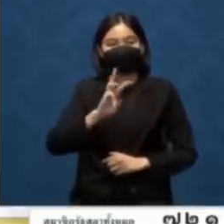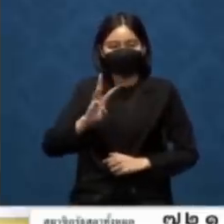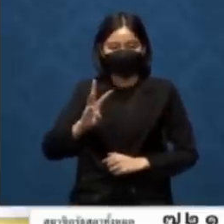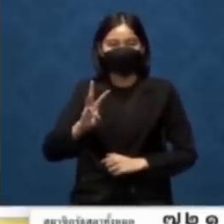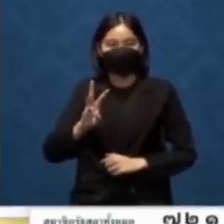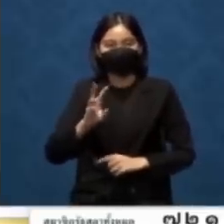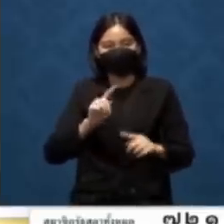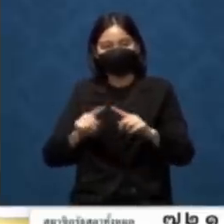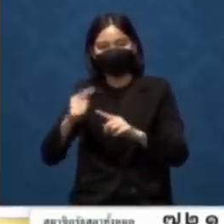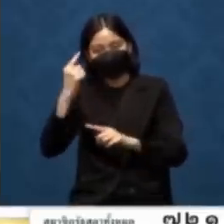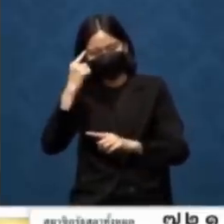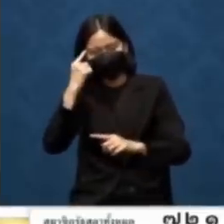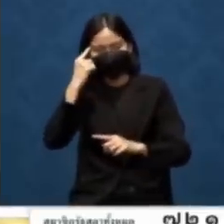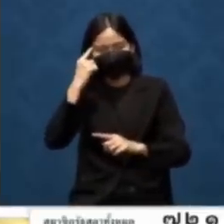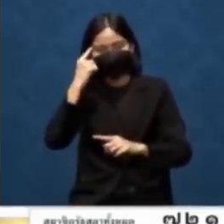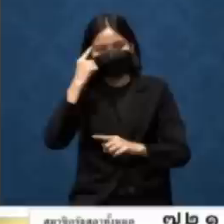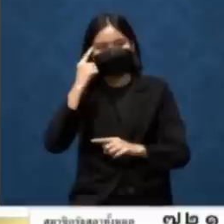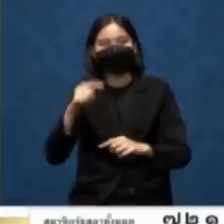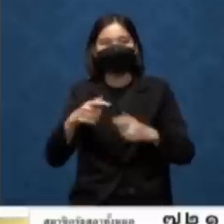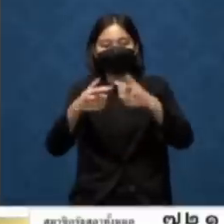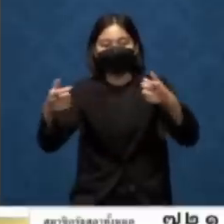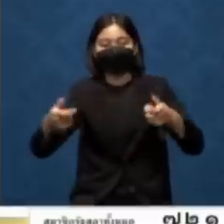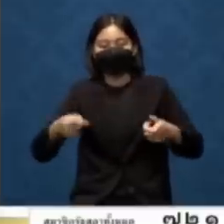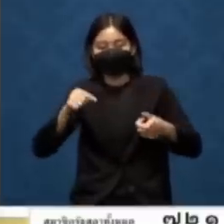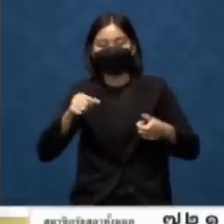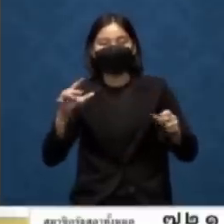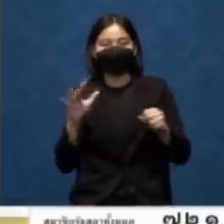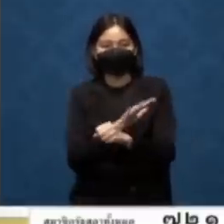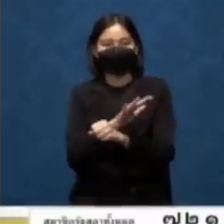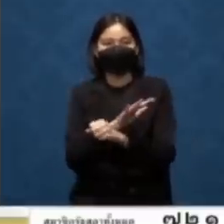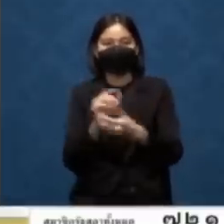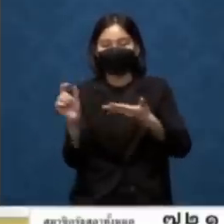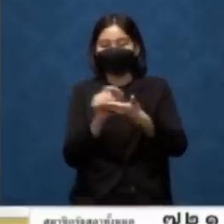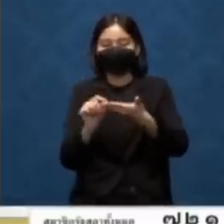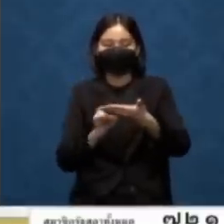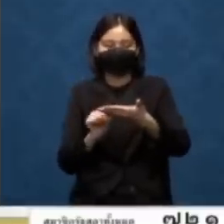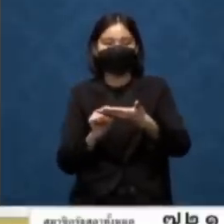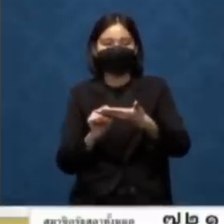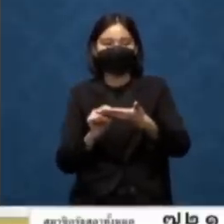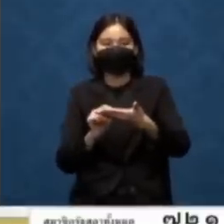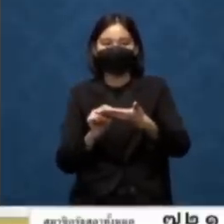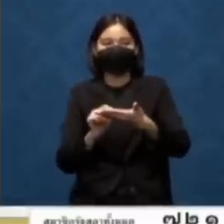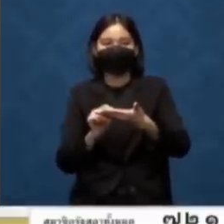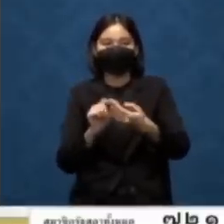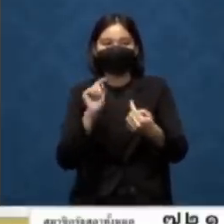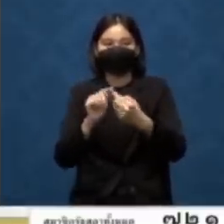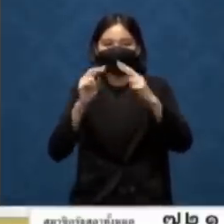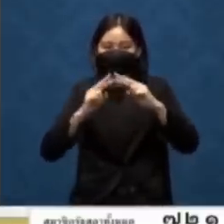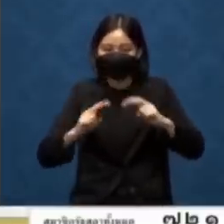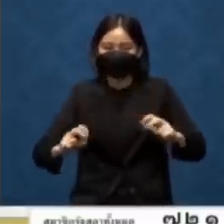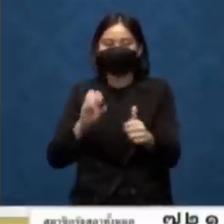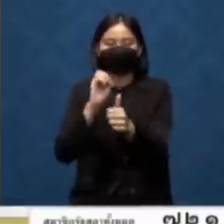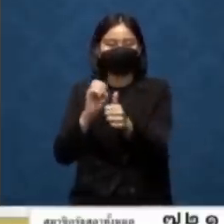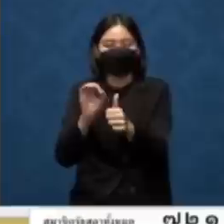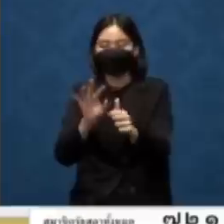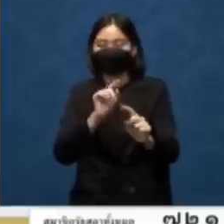นี้นครายงานชาวบับสมบูณัี้นะฮะเขีนอกมาสดๆ รอนๆครับเขีนเรองงานวจัยข้อเสนอต่ ๆ เรอง